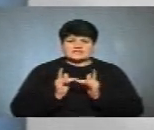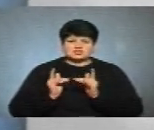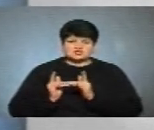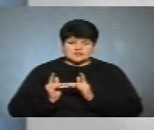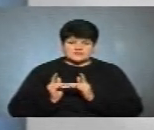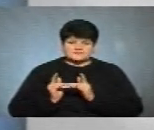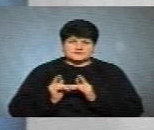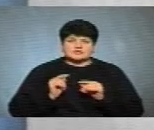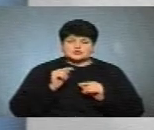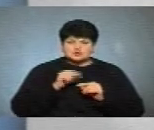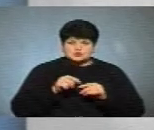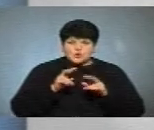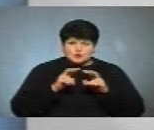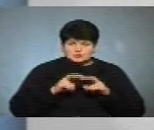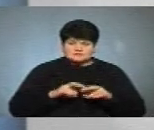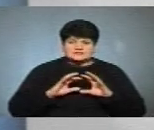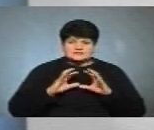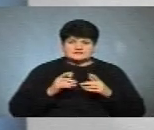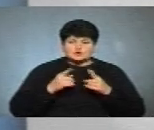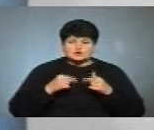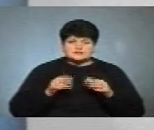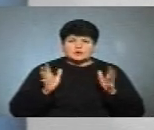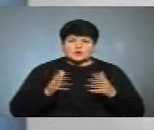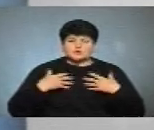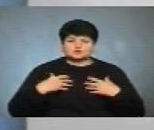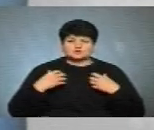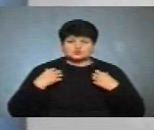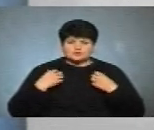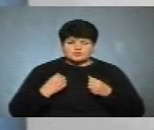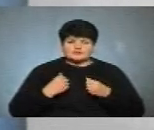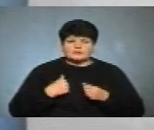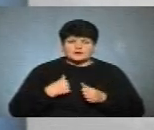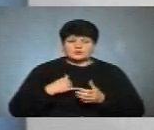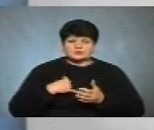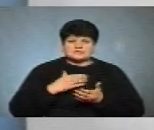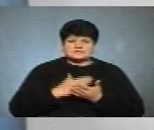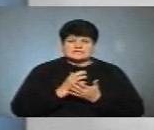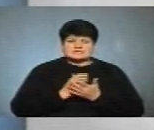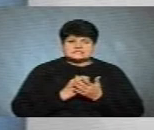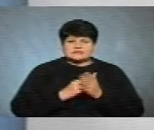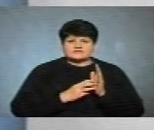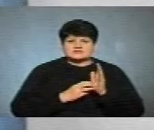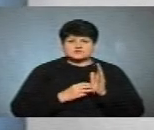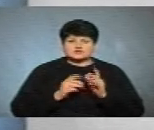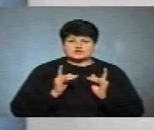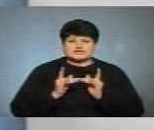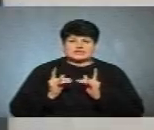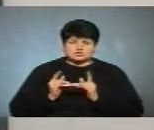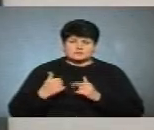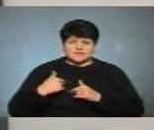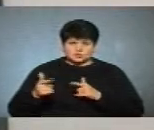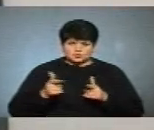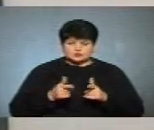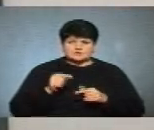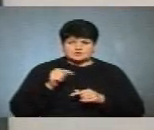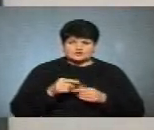з тої дослідження, тої Всесвітньої організації охорони здоров'я, тому в нас є резервних понад 800 ліжок. Тобто ми готуємося до